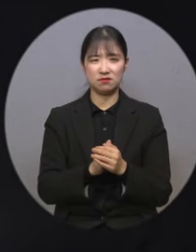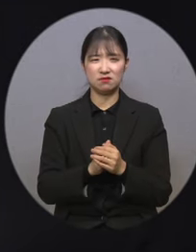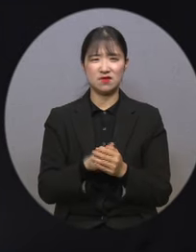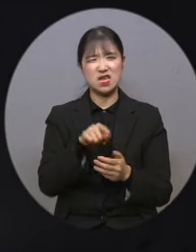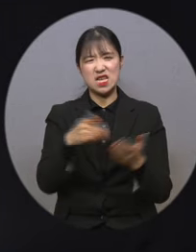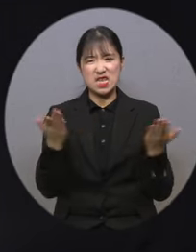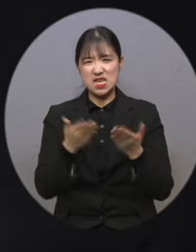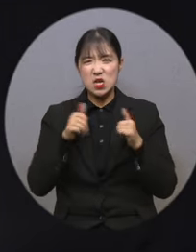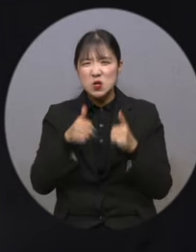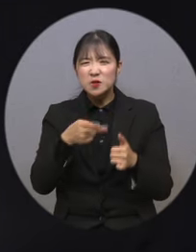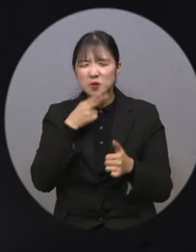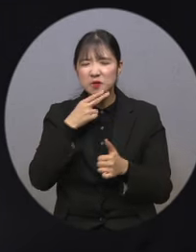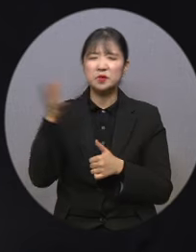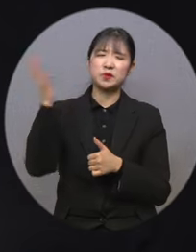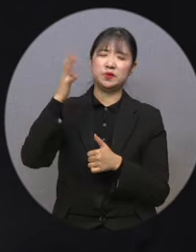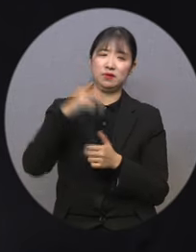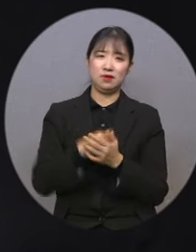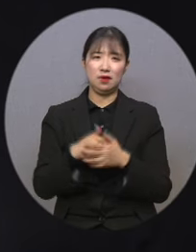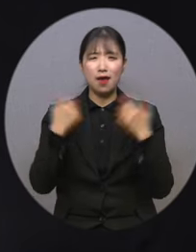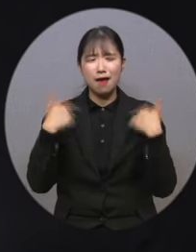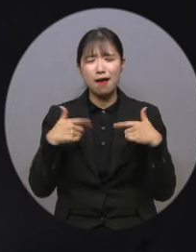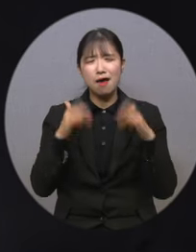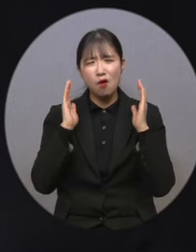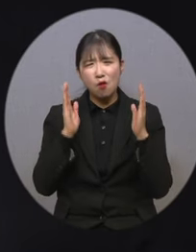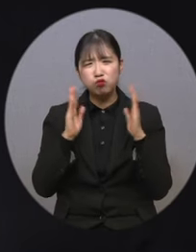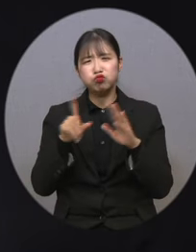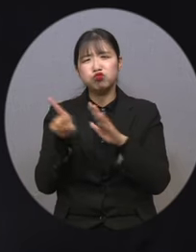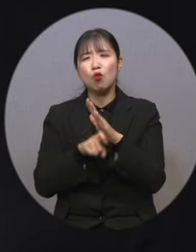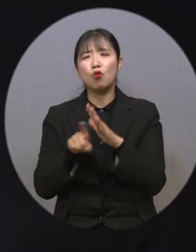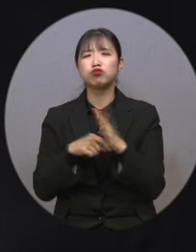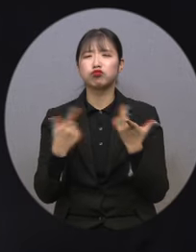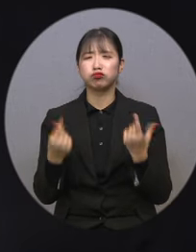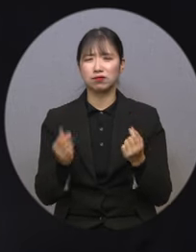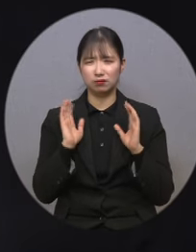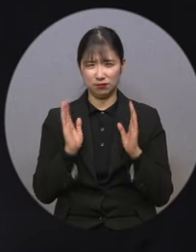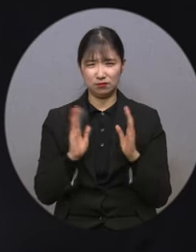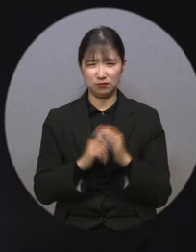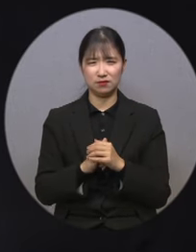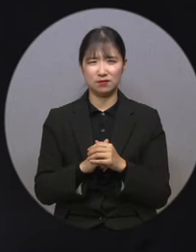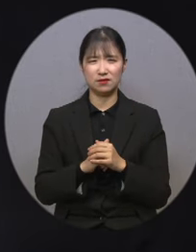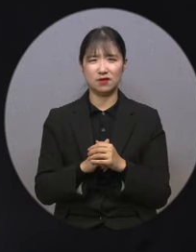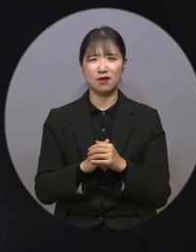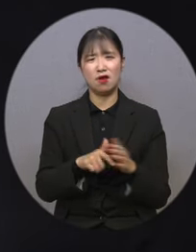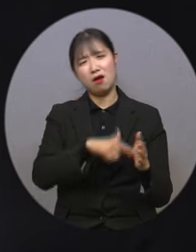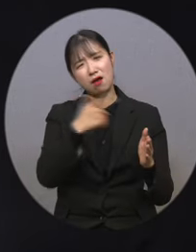하죠. 그러니까 항상 공부를 도둑질해 가면서 해서. 그런데